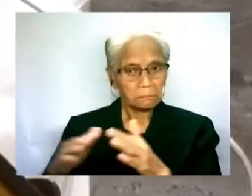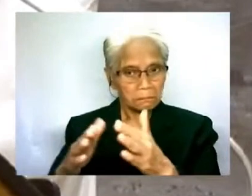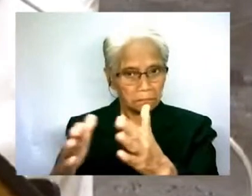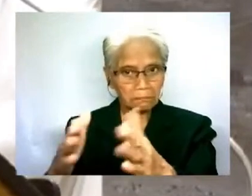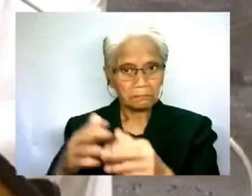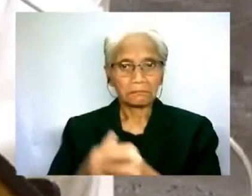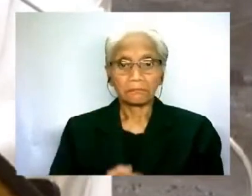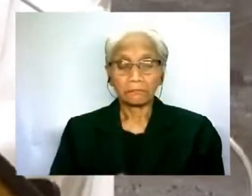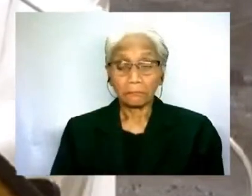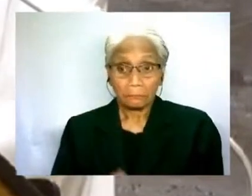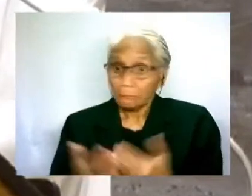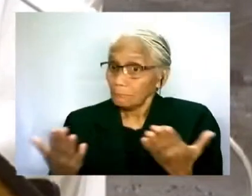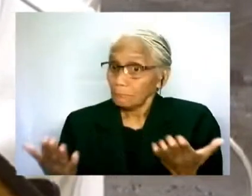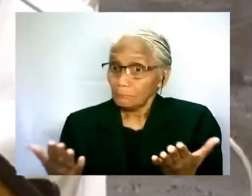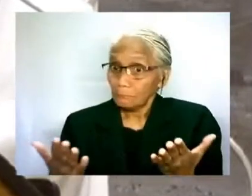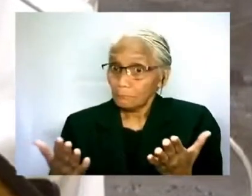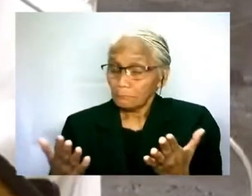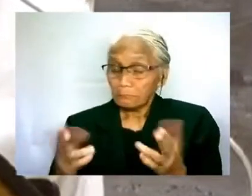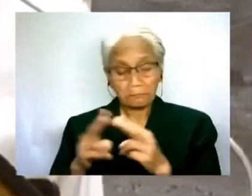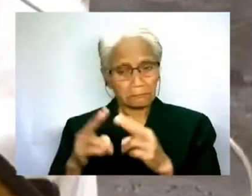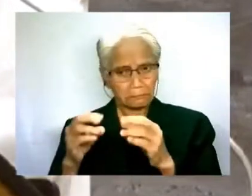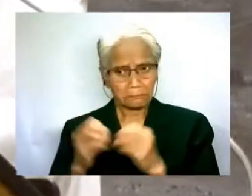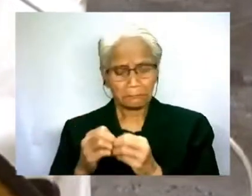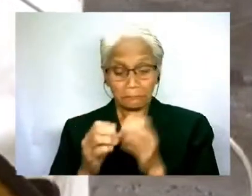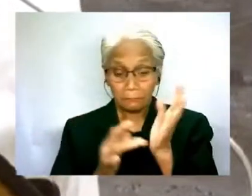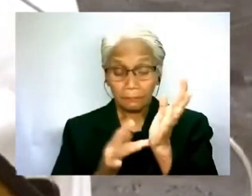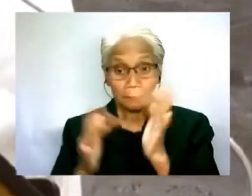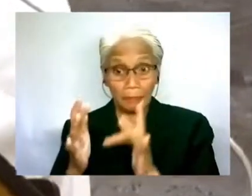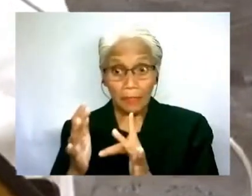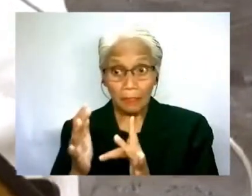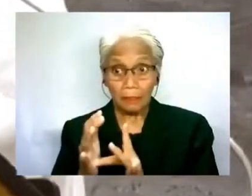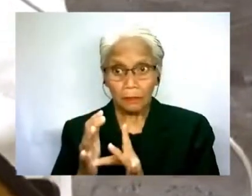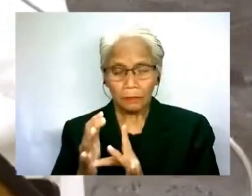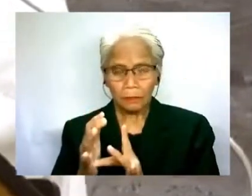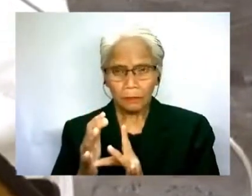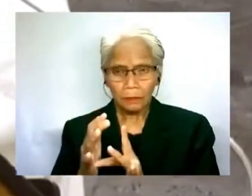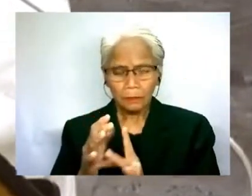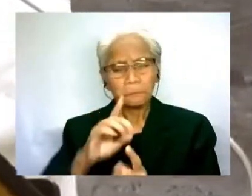Kaya bagaman si Jesus ang pinakalubusang